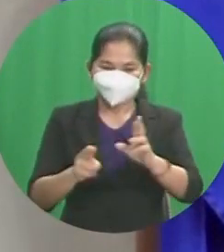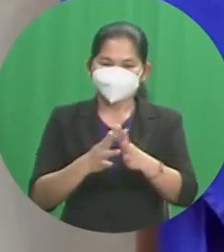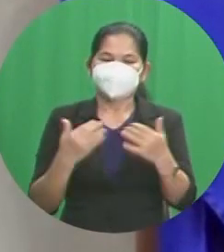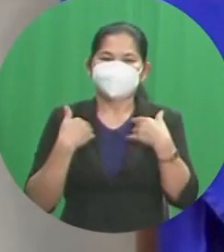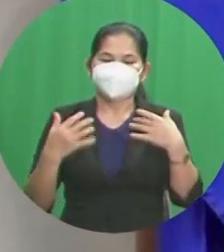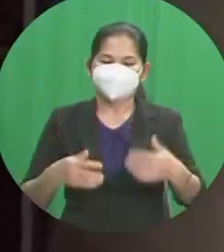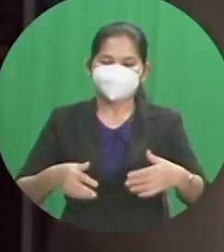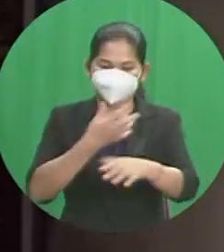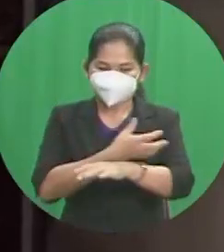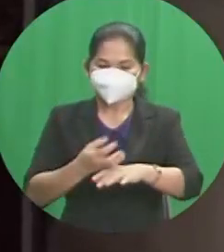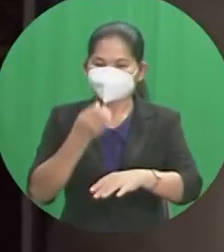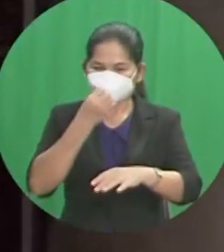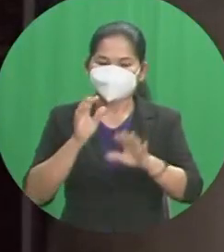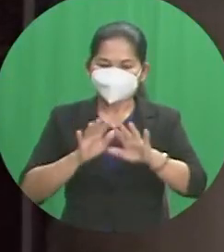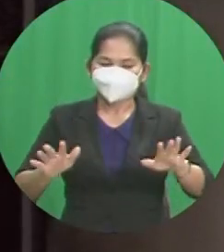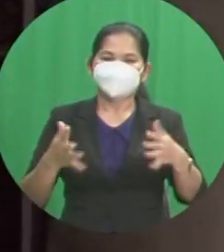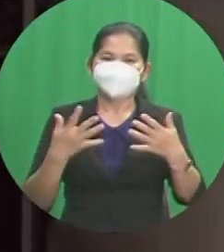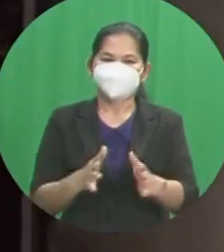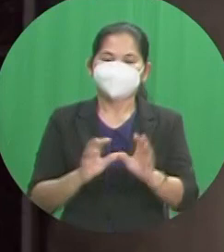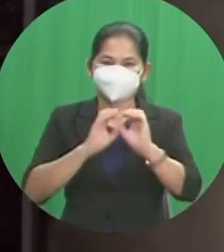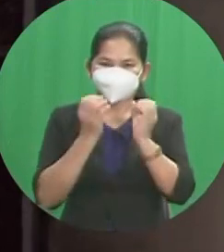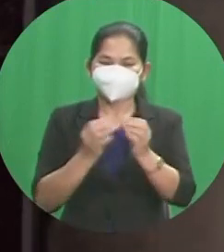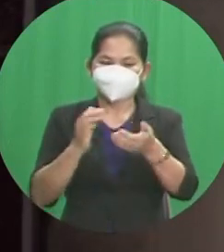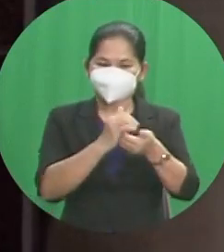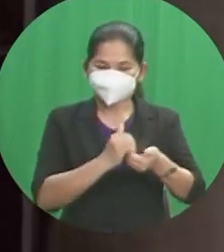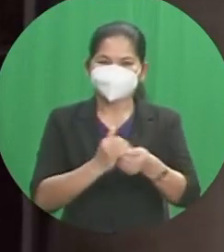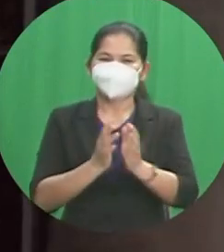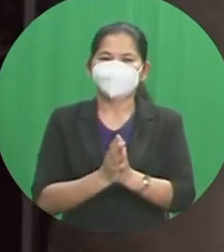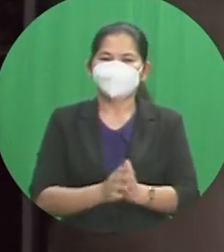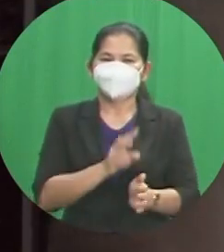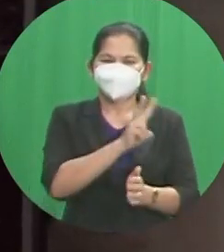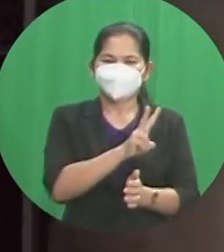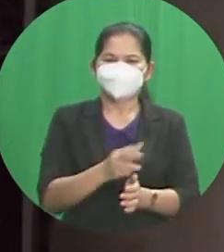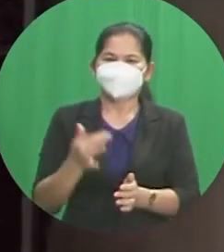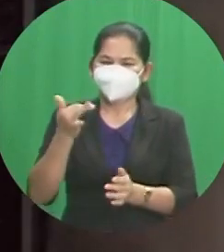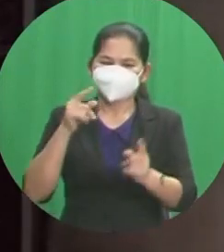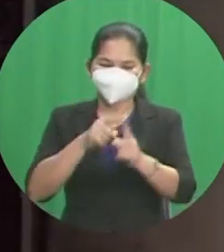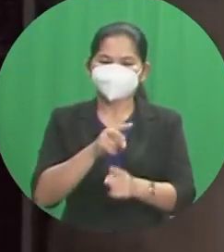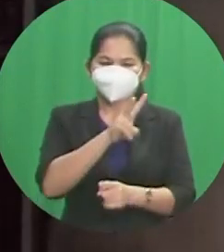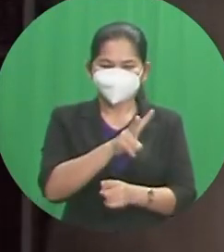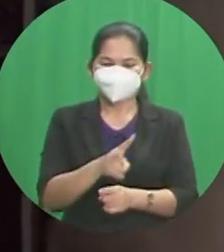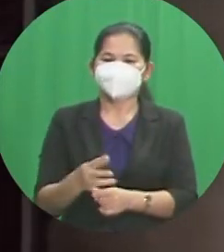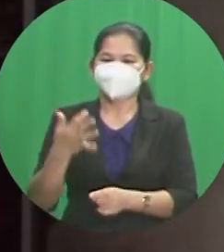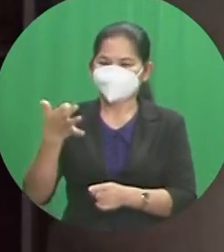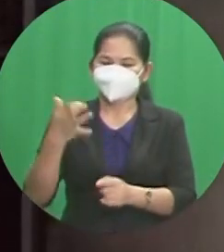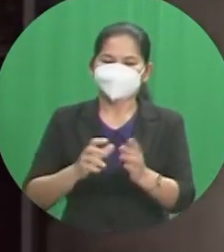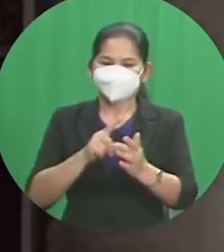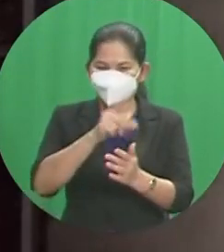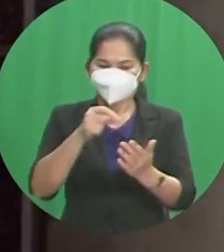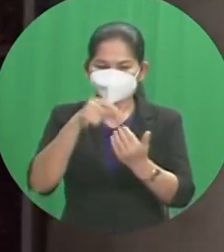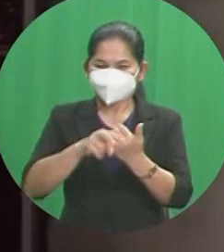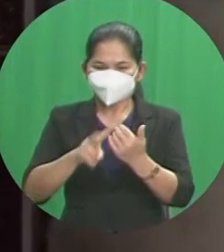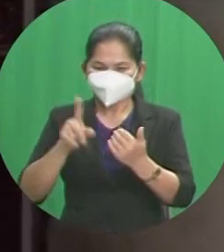ពីប្រព័ន្ធស្បៀងដែលគ្រោងរៀបចំឡើងដោយអង្គការសហប្រជាជាតិពីថ្ងៃទី26ដល់ថ្ងៃទី28ខែកក្កដា